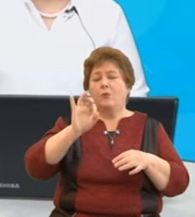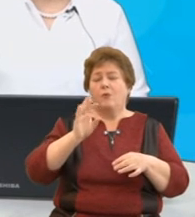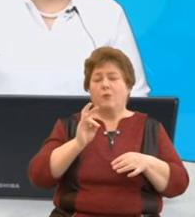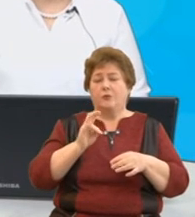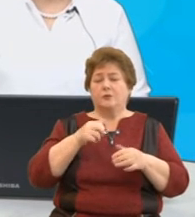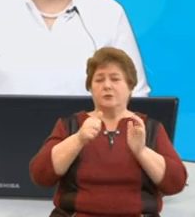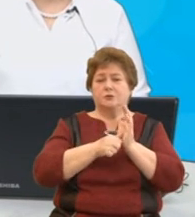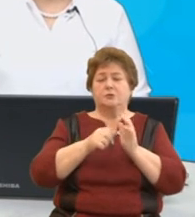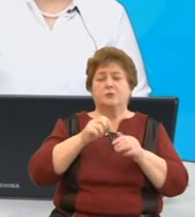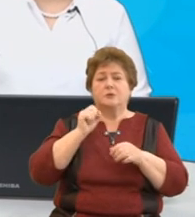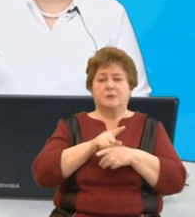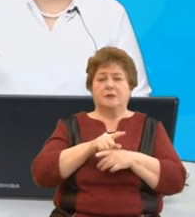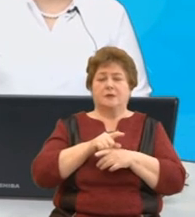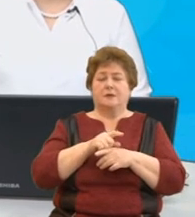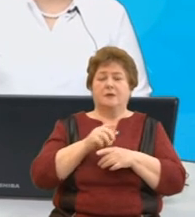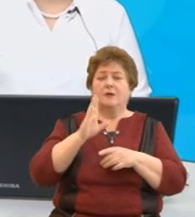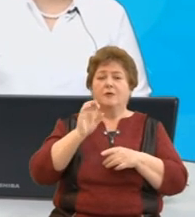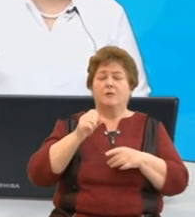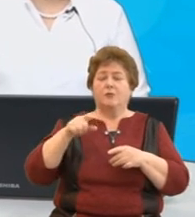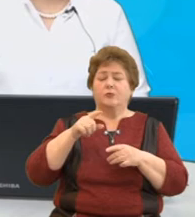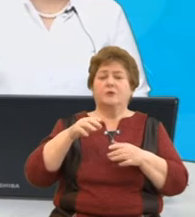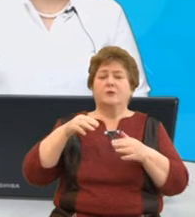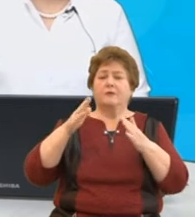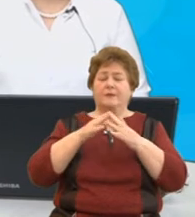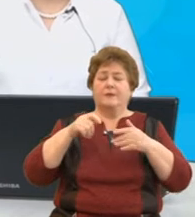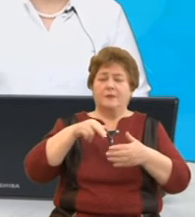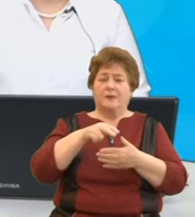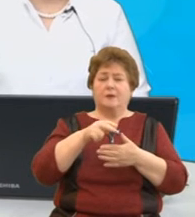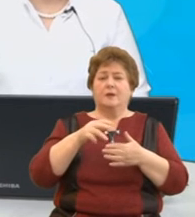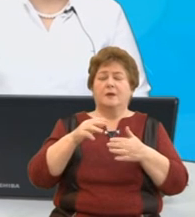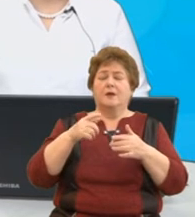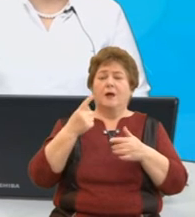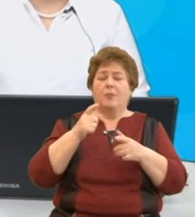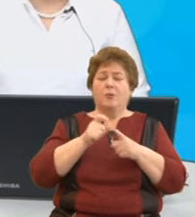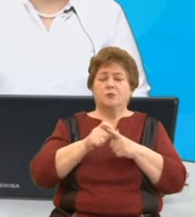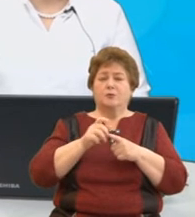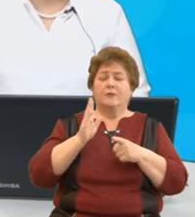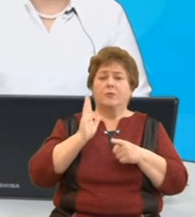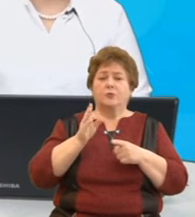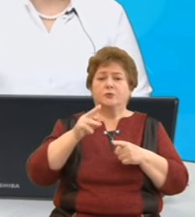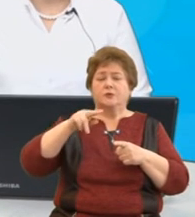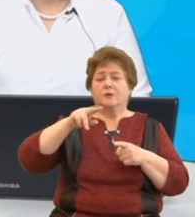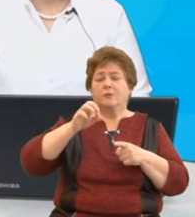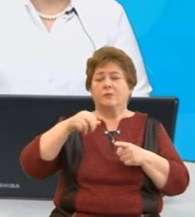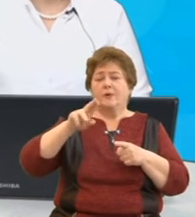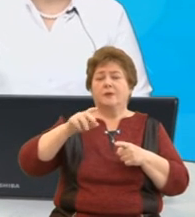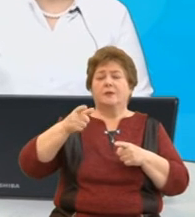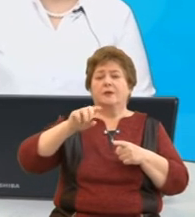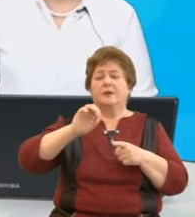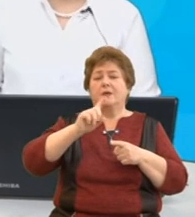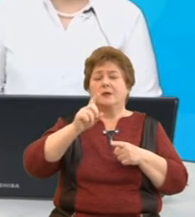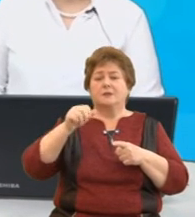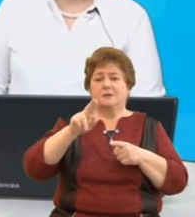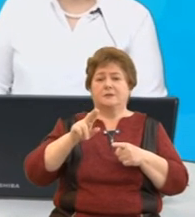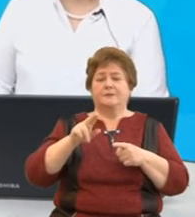шестое задание вход в здание одним словом это подъезд и